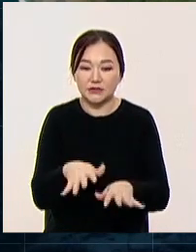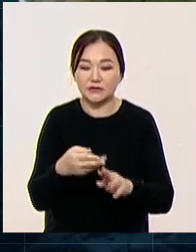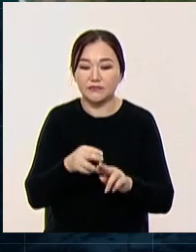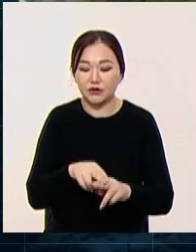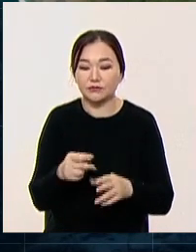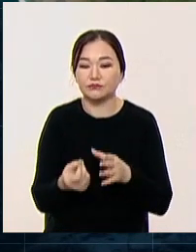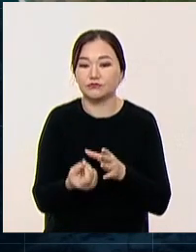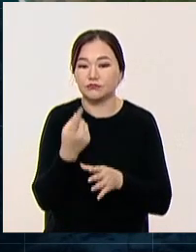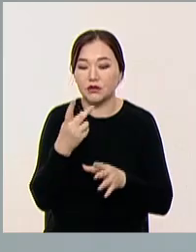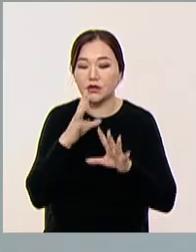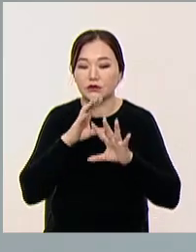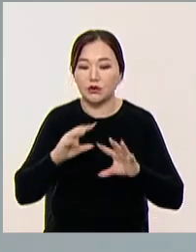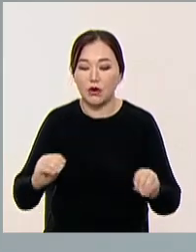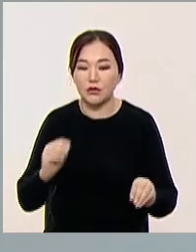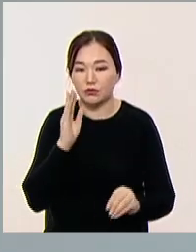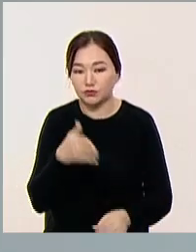очаге идет на затухание.